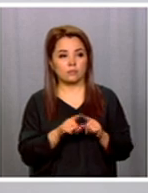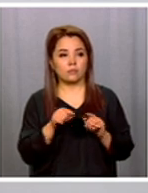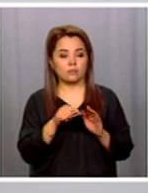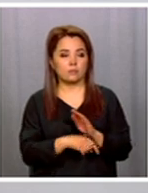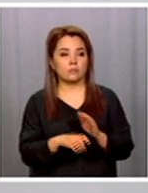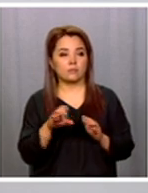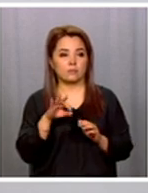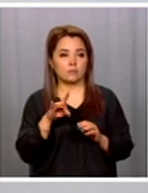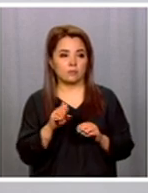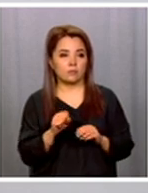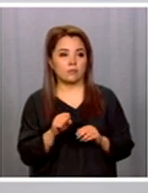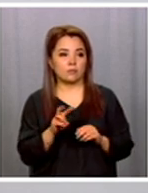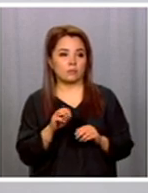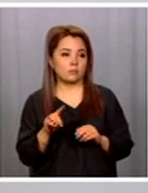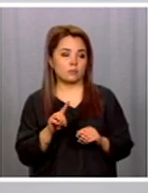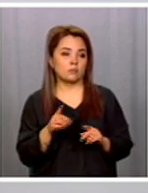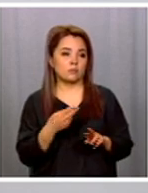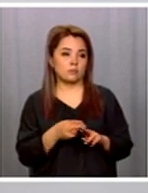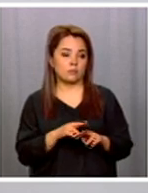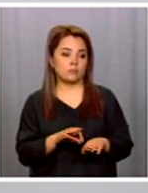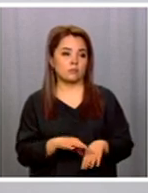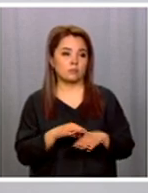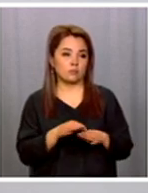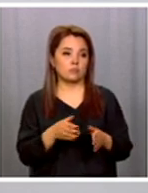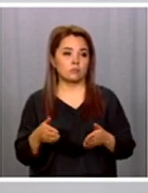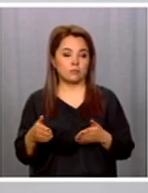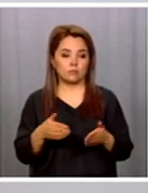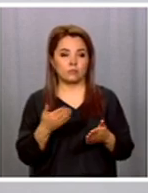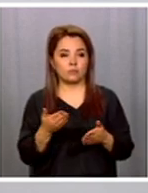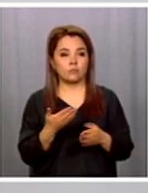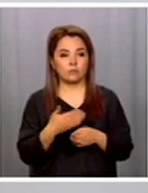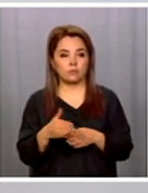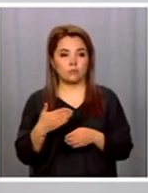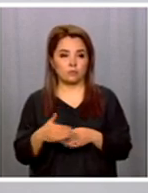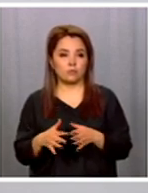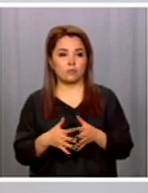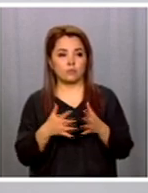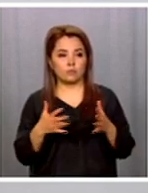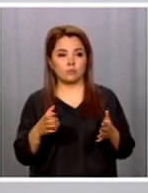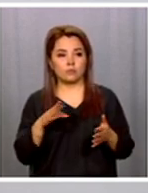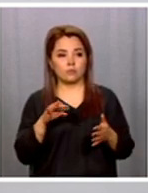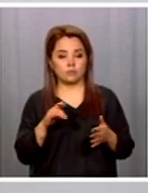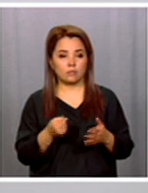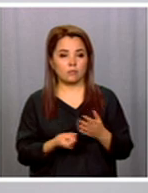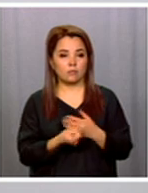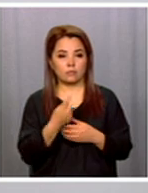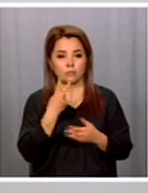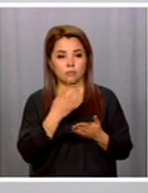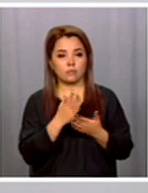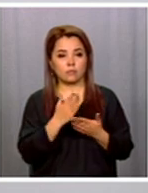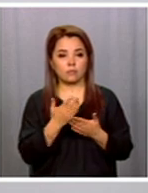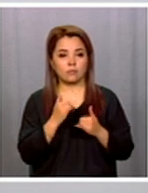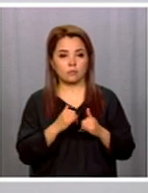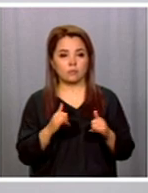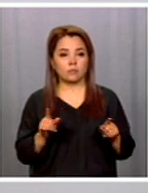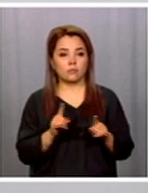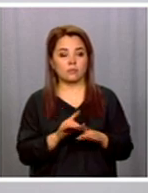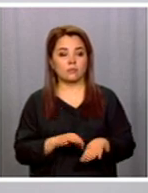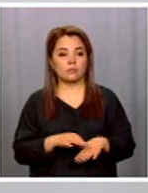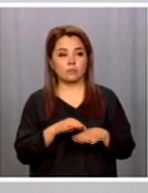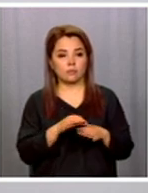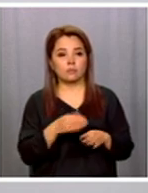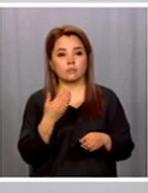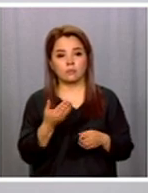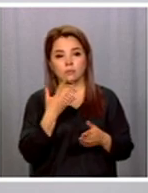споралар мие жолымен бөлініп, көп споралар пайда болғаннан кейін дамып жетіледі де,